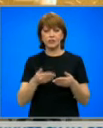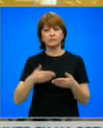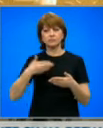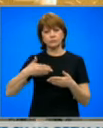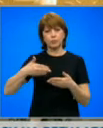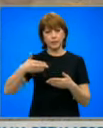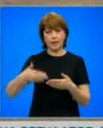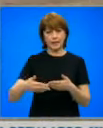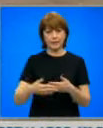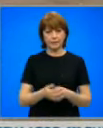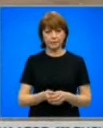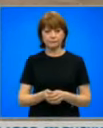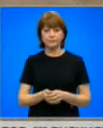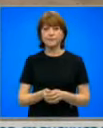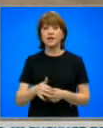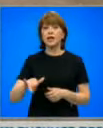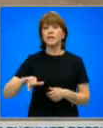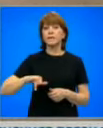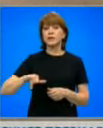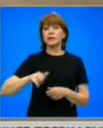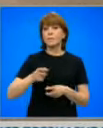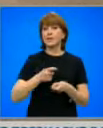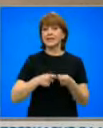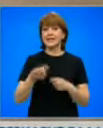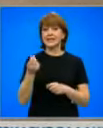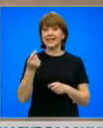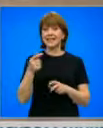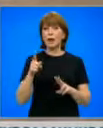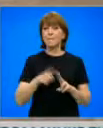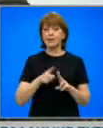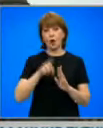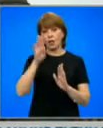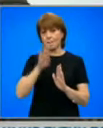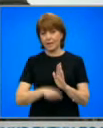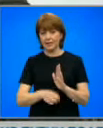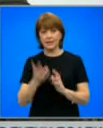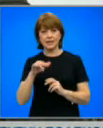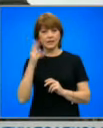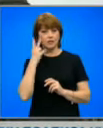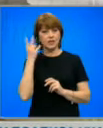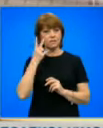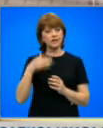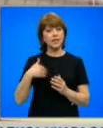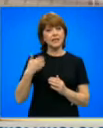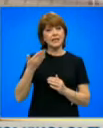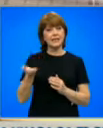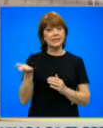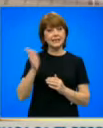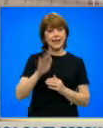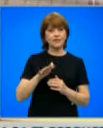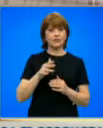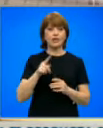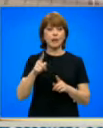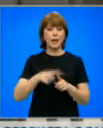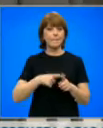последици. На международните пазари цените на петрола паднаха, след като стана ясно, че в следващите няколко месеца Съединените